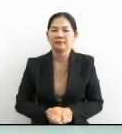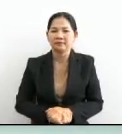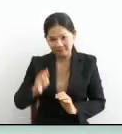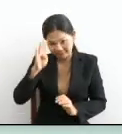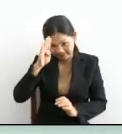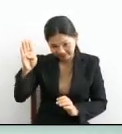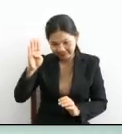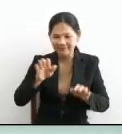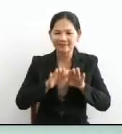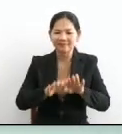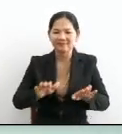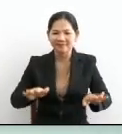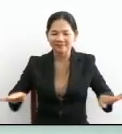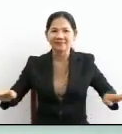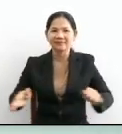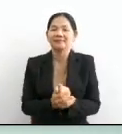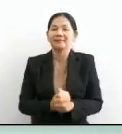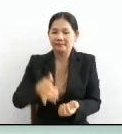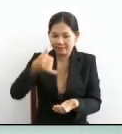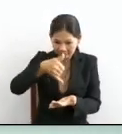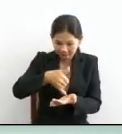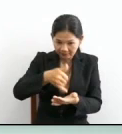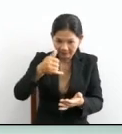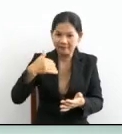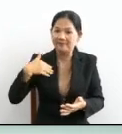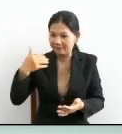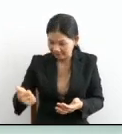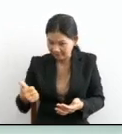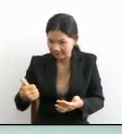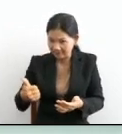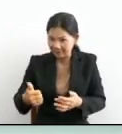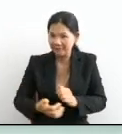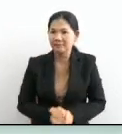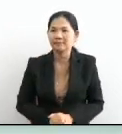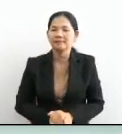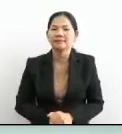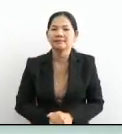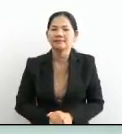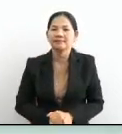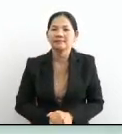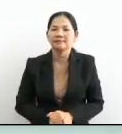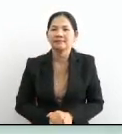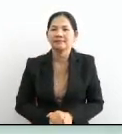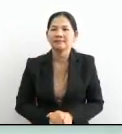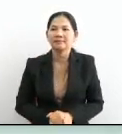Chà xưa xa đây con. Chà tắt ngay ni con sọc xa bài tế.